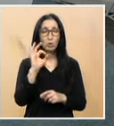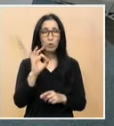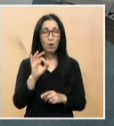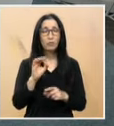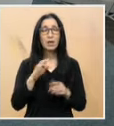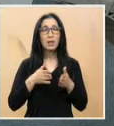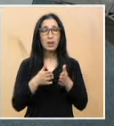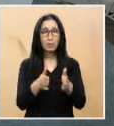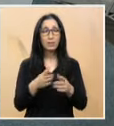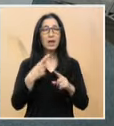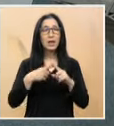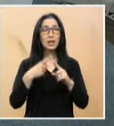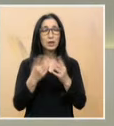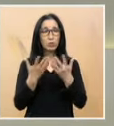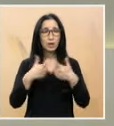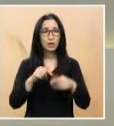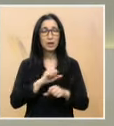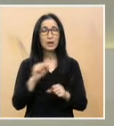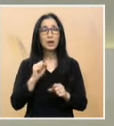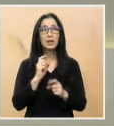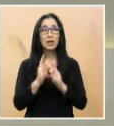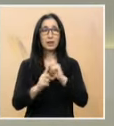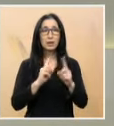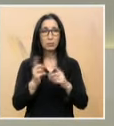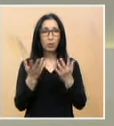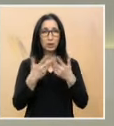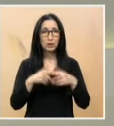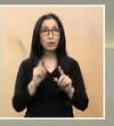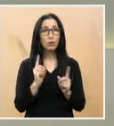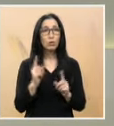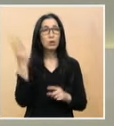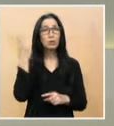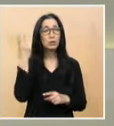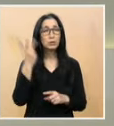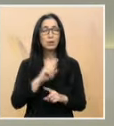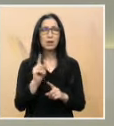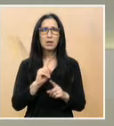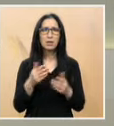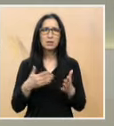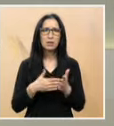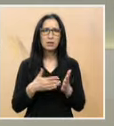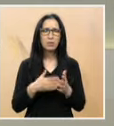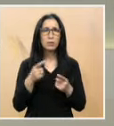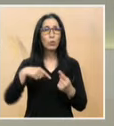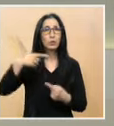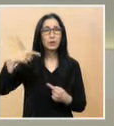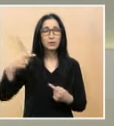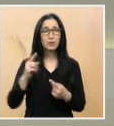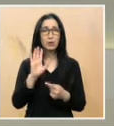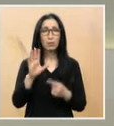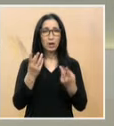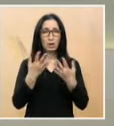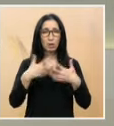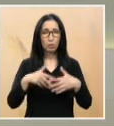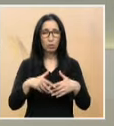направления. Това са хладилна техника и транспортна техника, които, разбира се, независимо от развитието